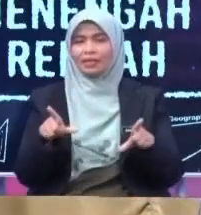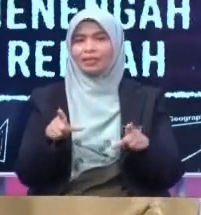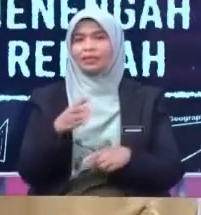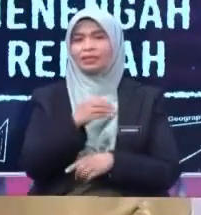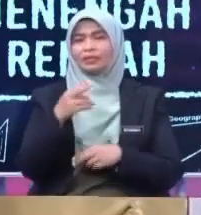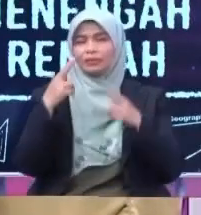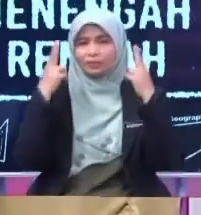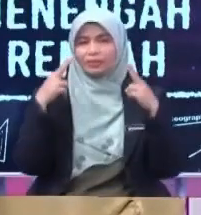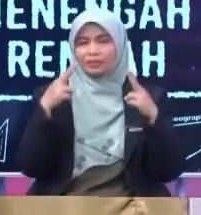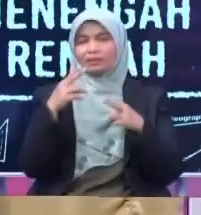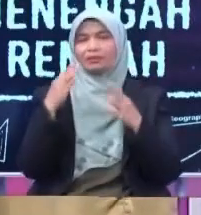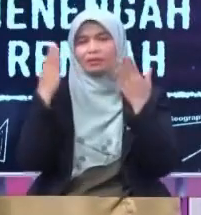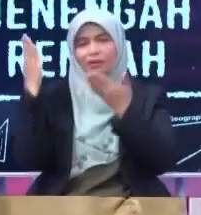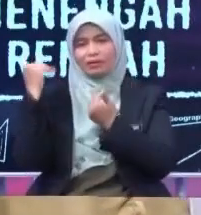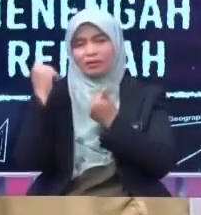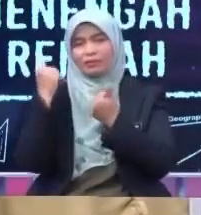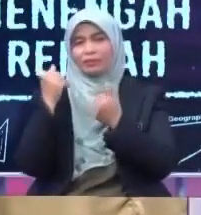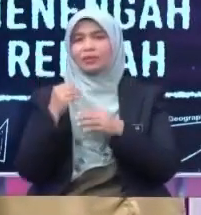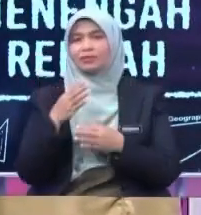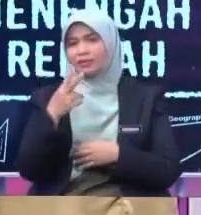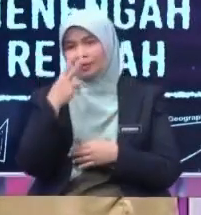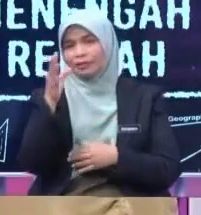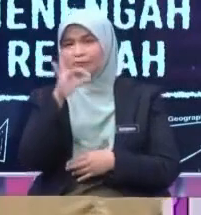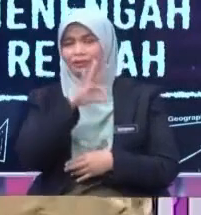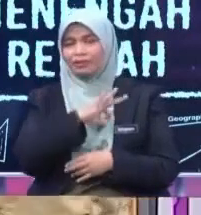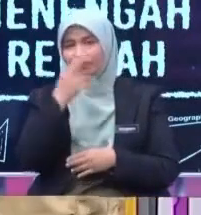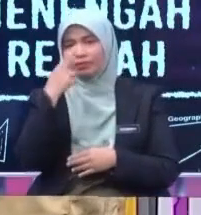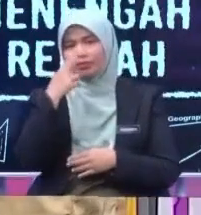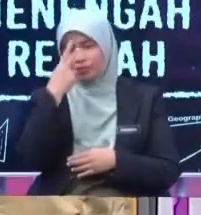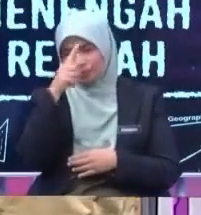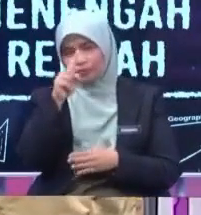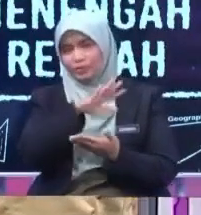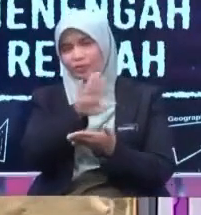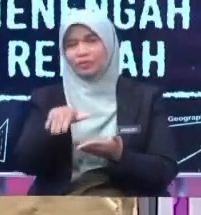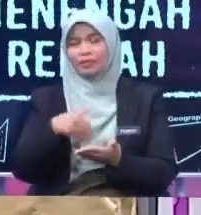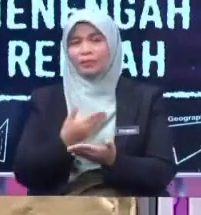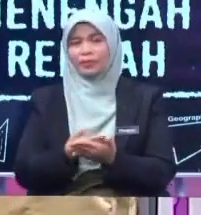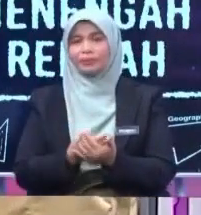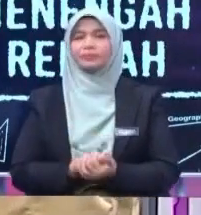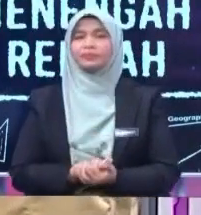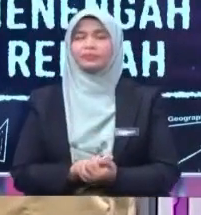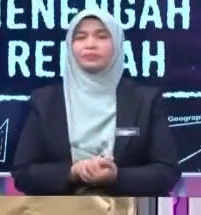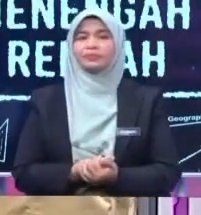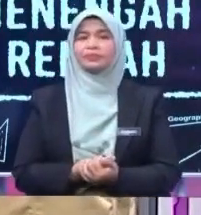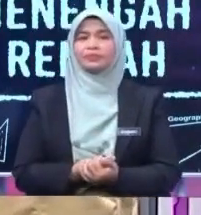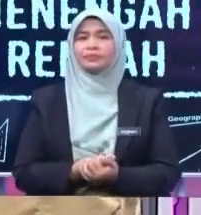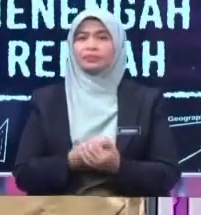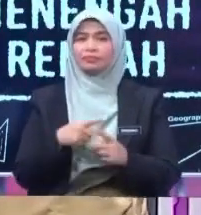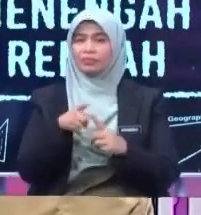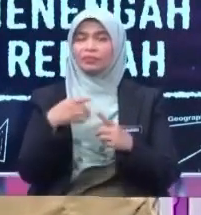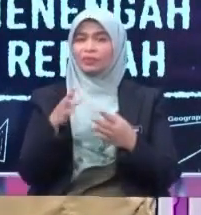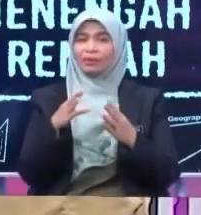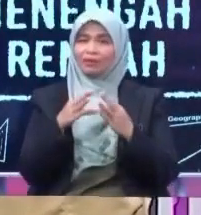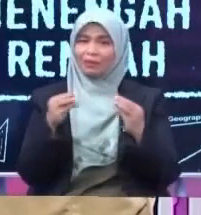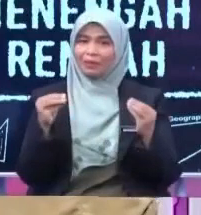harap bermanfaat untuk para penonton dan juga anak-anak murid semua. Okay, seterusnya, bila dah habis belajar tadi